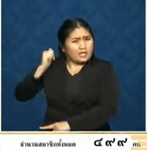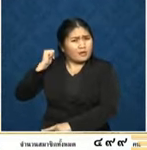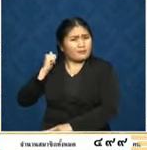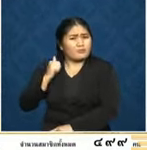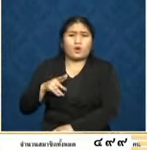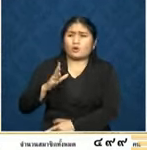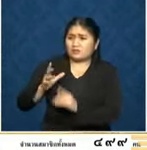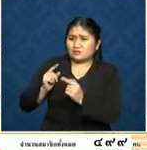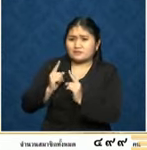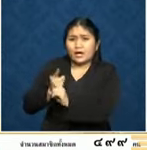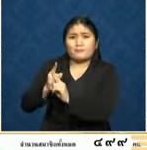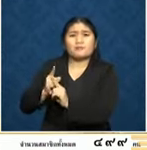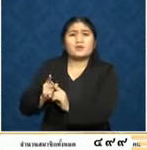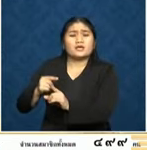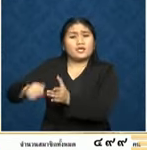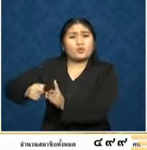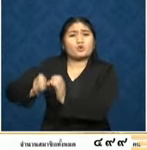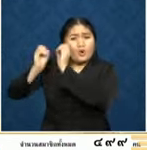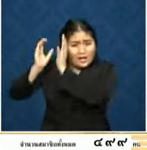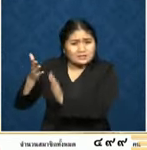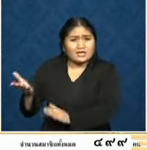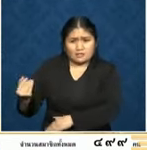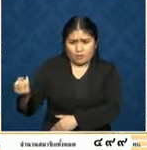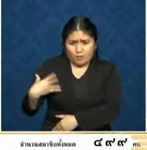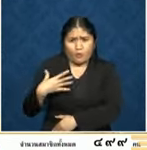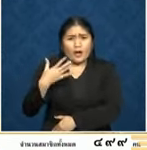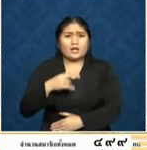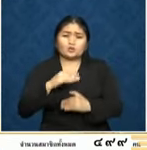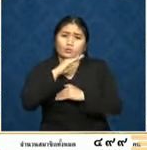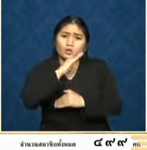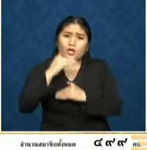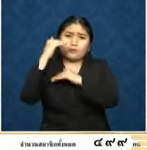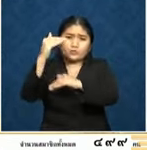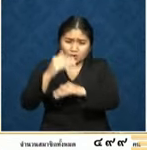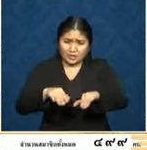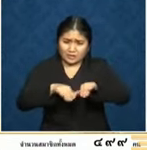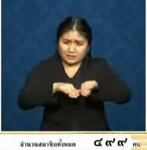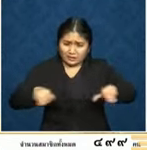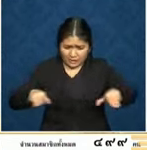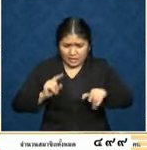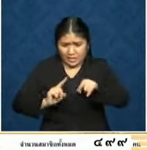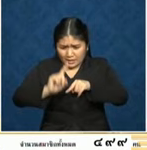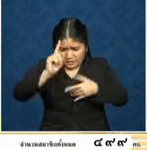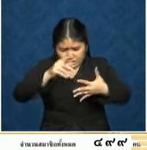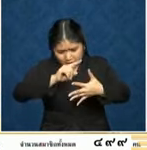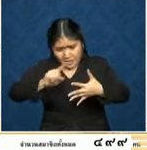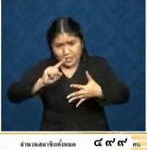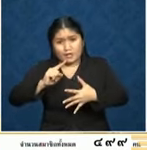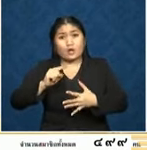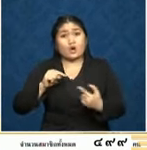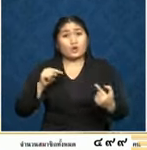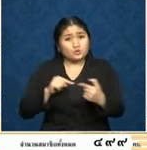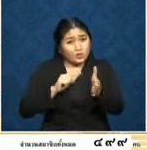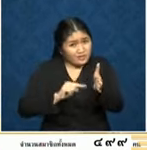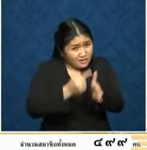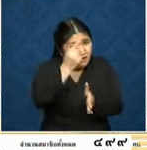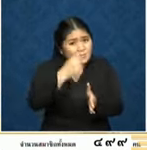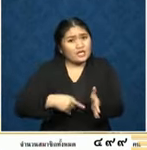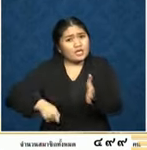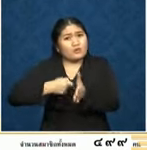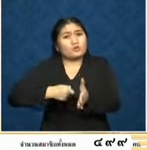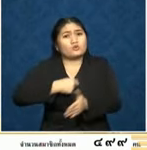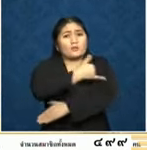ารย์ปีดีไว้นะครับซึ่งการที่จะกำหนดหลักเกณฑ์ในการตั้งไตรมาสแรกหรือวันแรกของปีงบประมาณเนี่ยเหตุผลของแต่ละประ